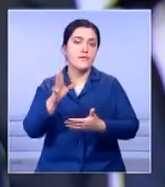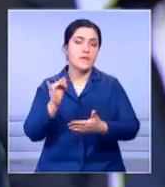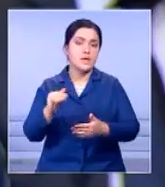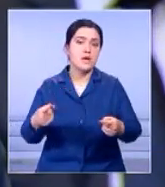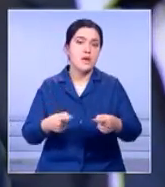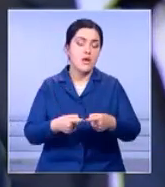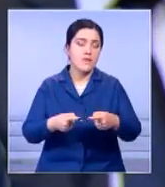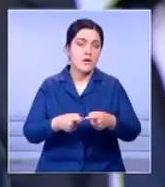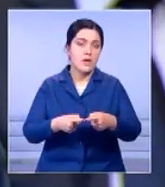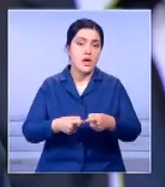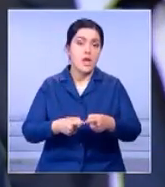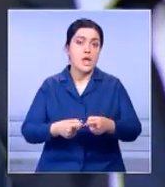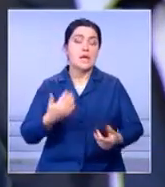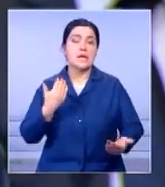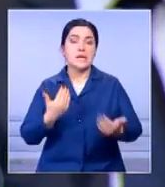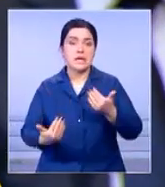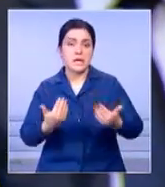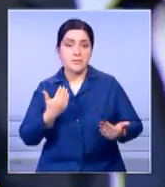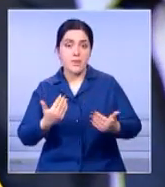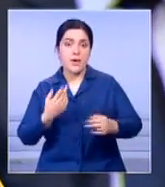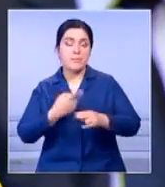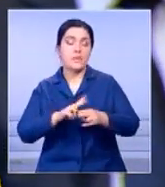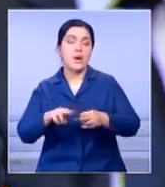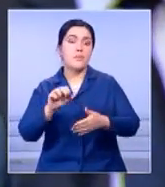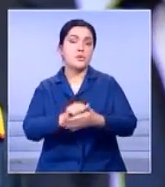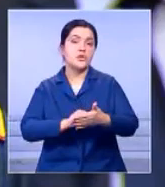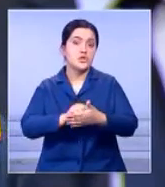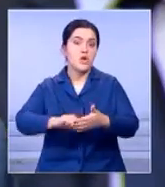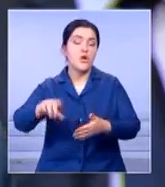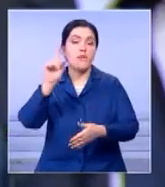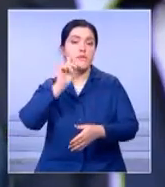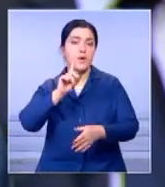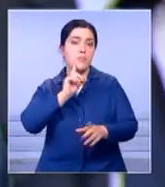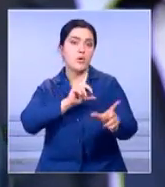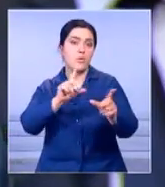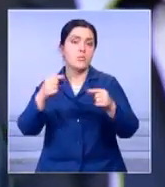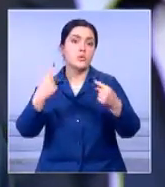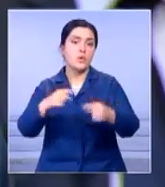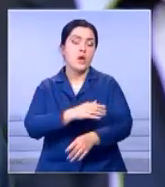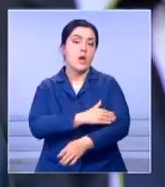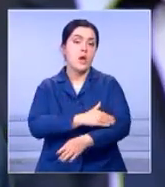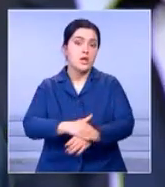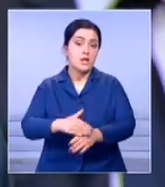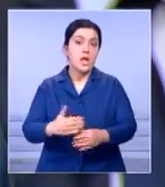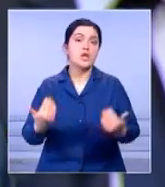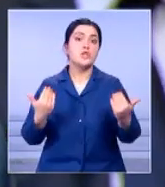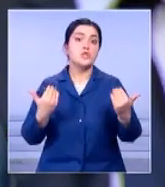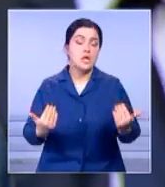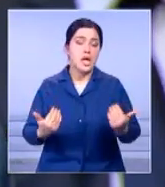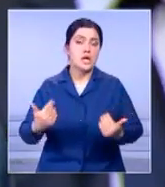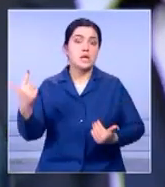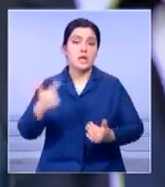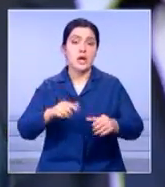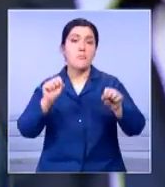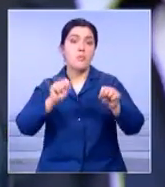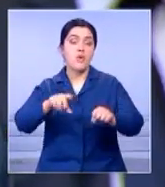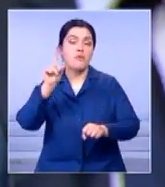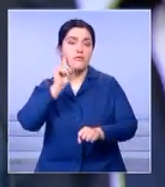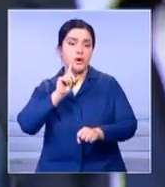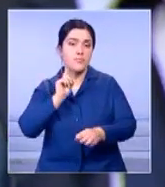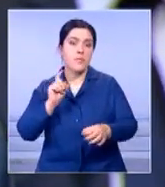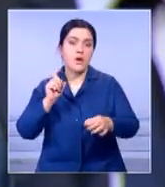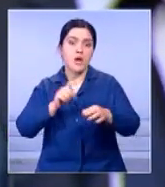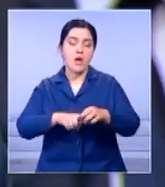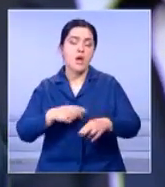их снимать, либо вынужденных по ряду обстоятельств временно проживать по другому адресу. Теперь гражданин может временно зарегистрироваться